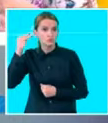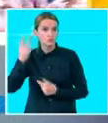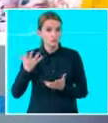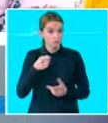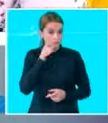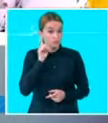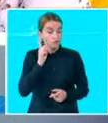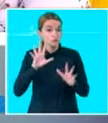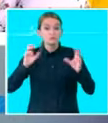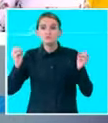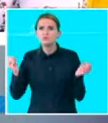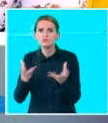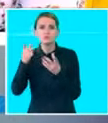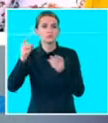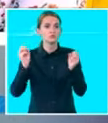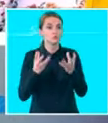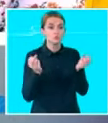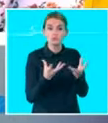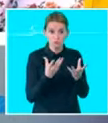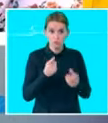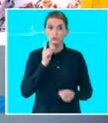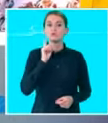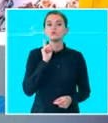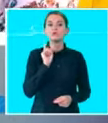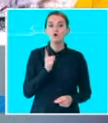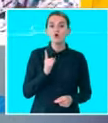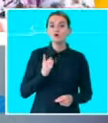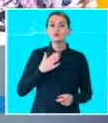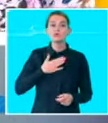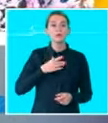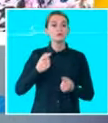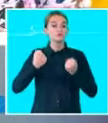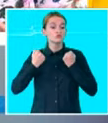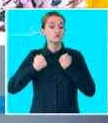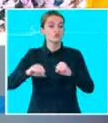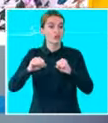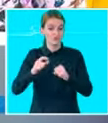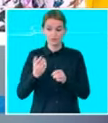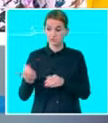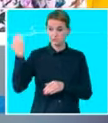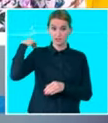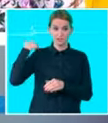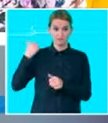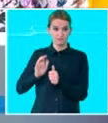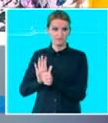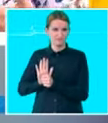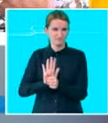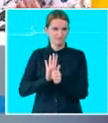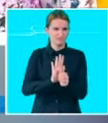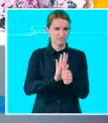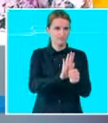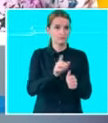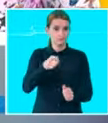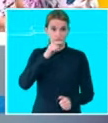ниво, имаш кой да те защити, това е съда, кой да застане зад гърба ти, тогава можеш да бъдеш и активен гражданин, можеш